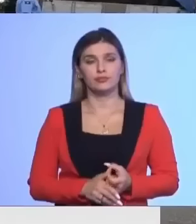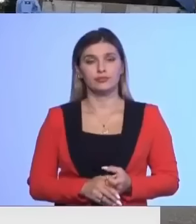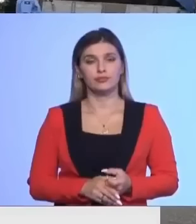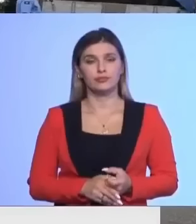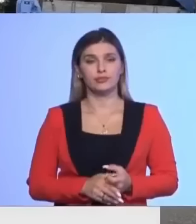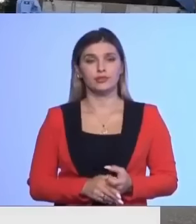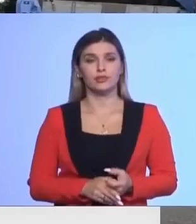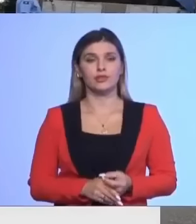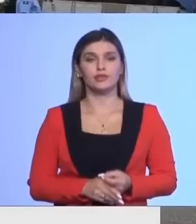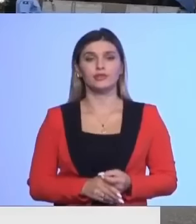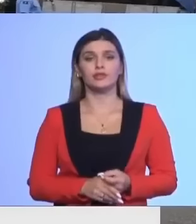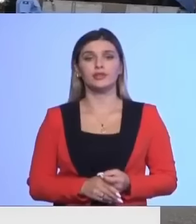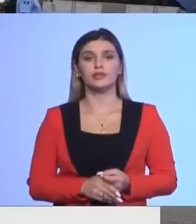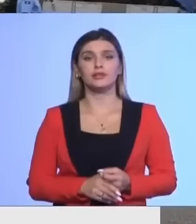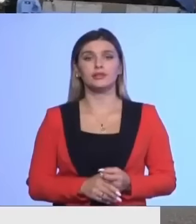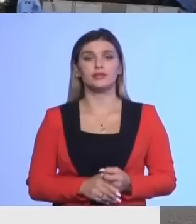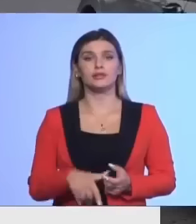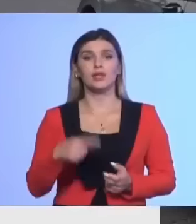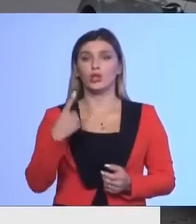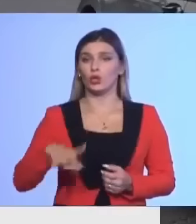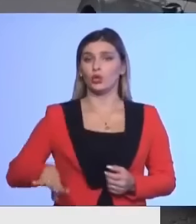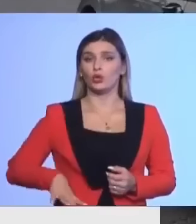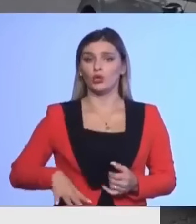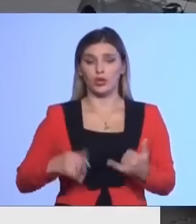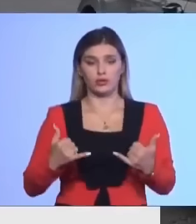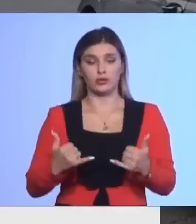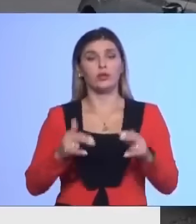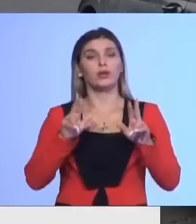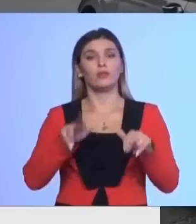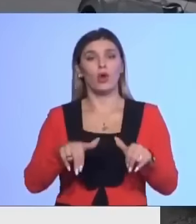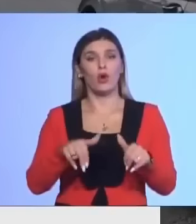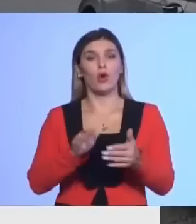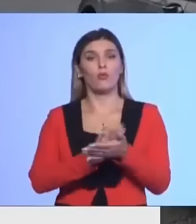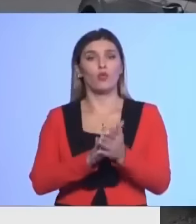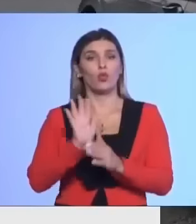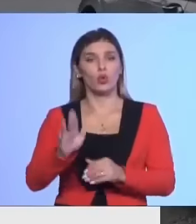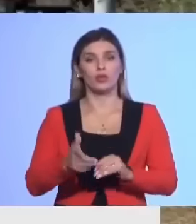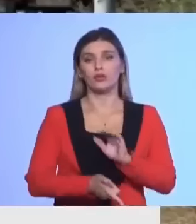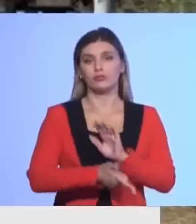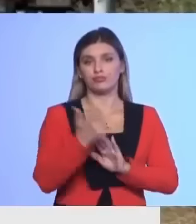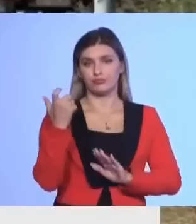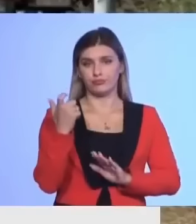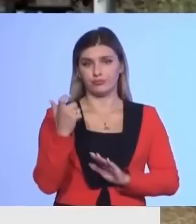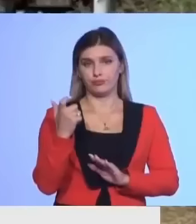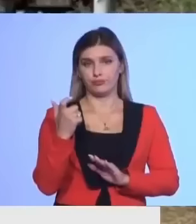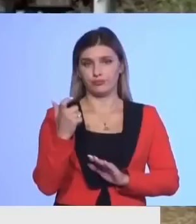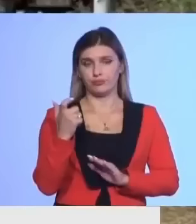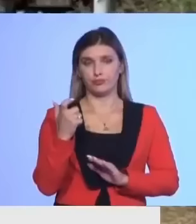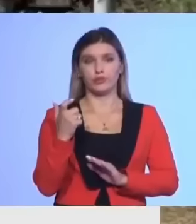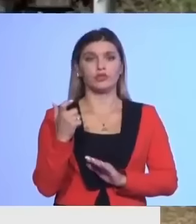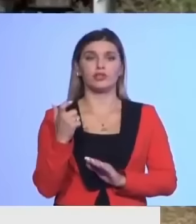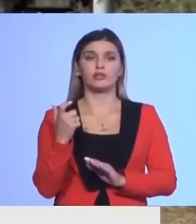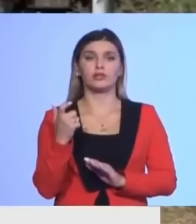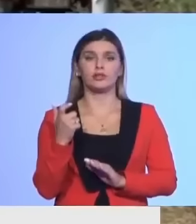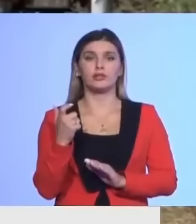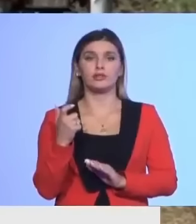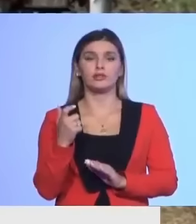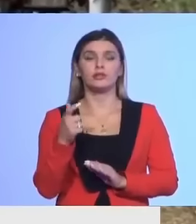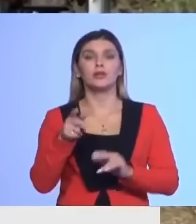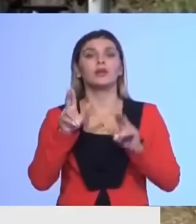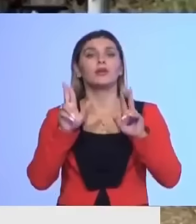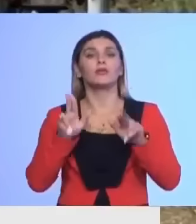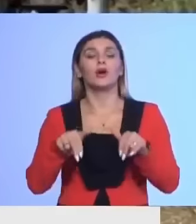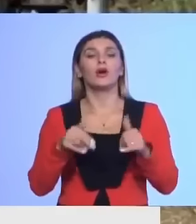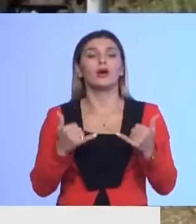Një grua është plagosur me armë zjarri nga bashkëshorti i saj. Plagosja ka ndodhur rreth orës 7:30